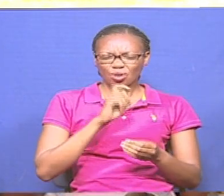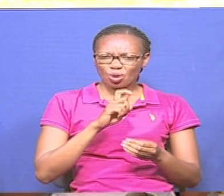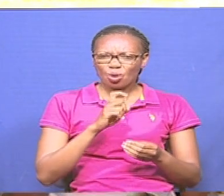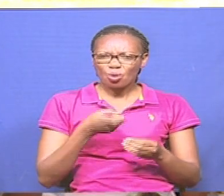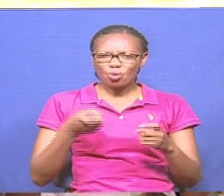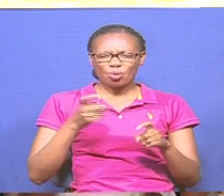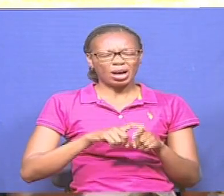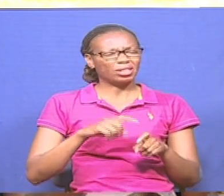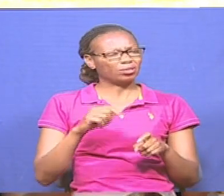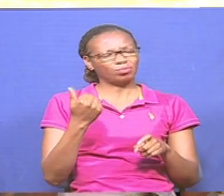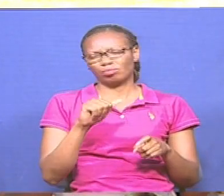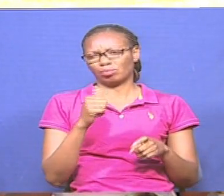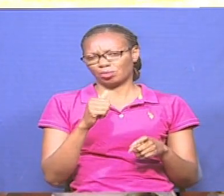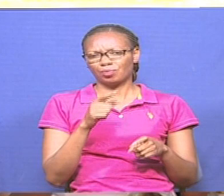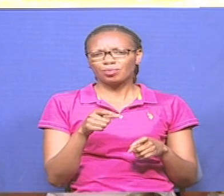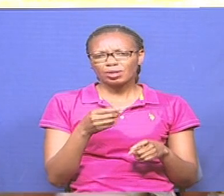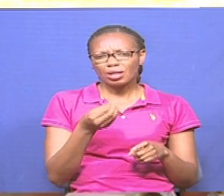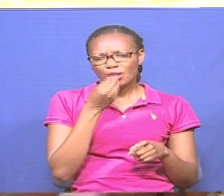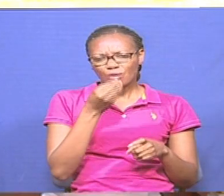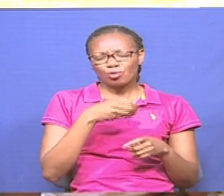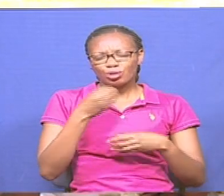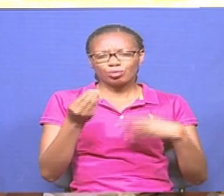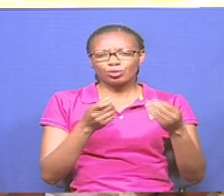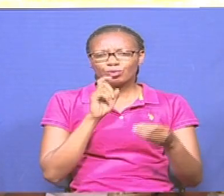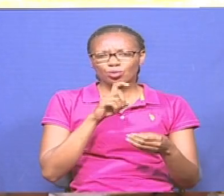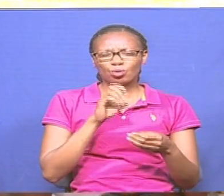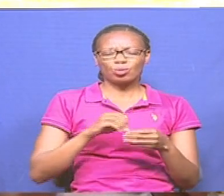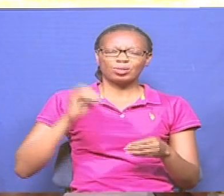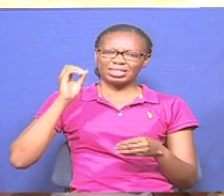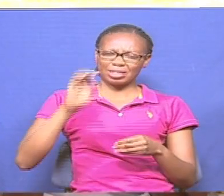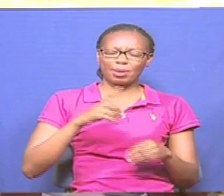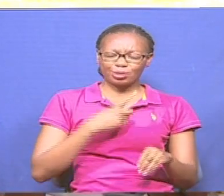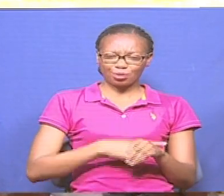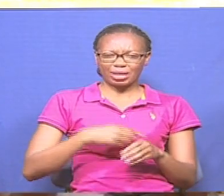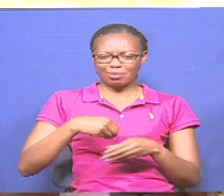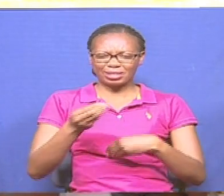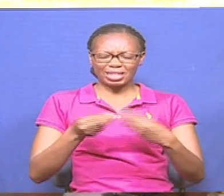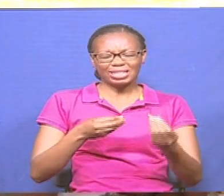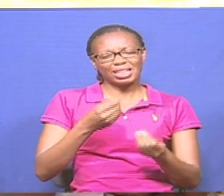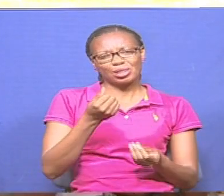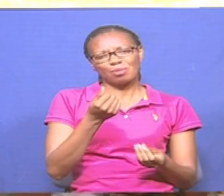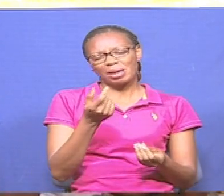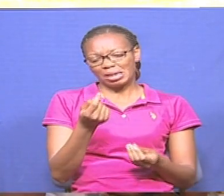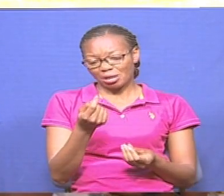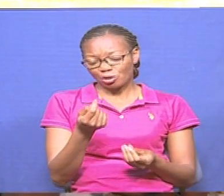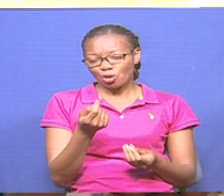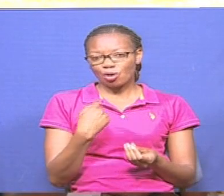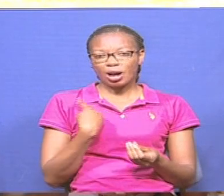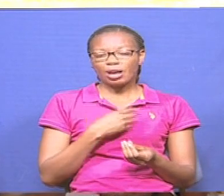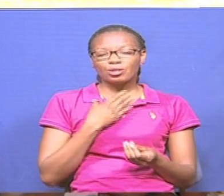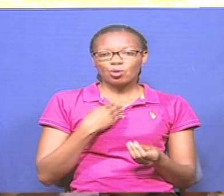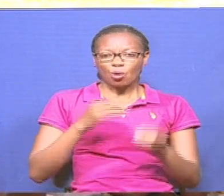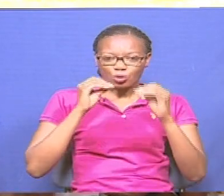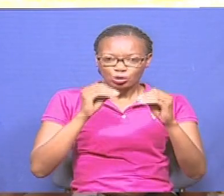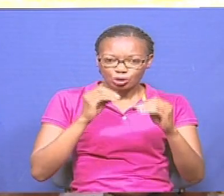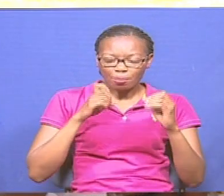minimal profit kwa sababu ya maybe gharama za feeds na kadhalika. So tunataka kuwafunza jinsi